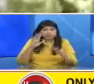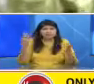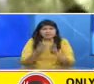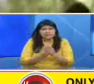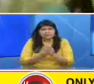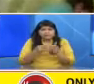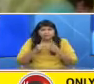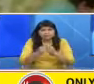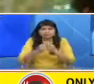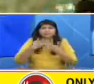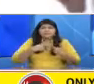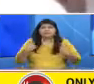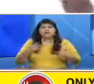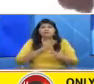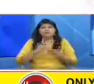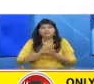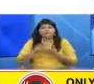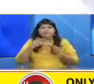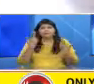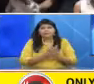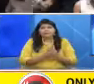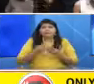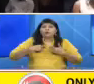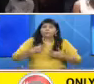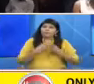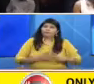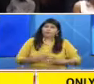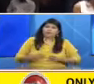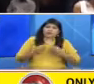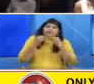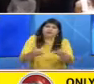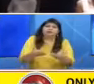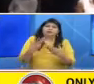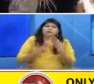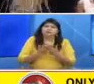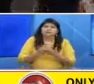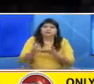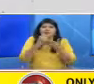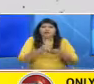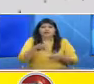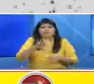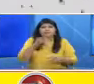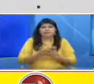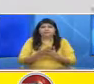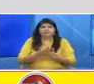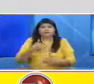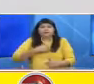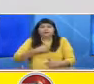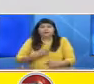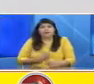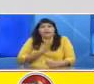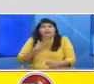हो, सद्भाव हो और पूर्ण समर्पण भाव की सेवा हो, और वो भी स्वांतः